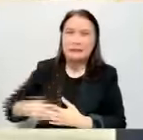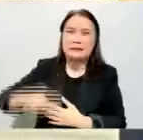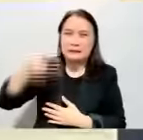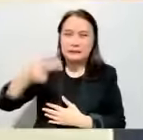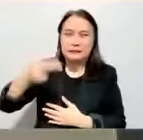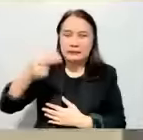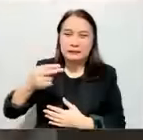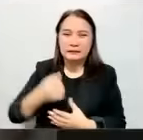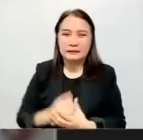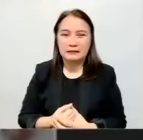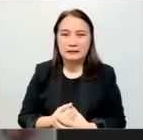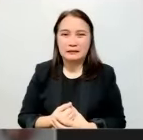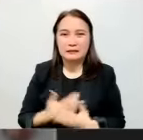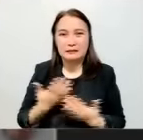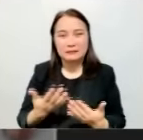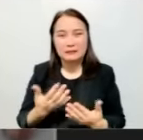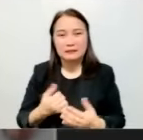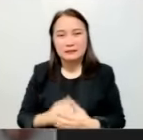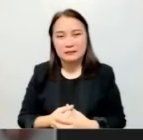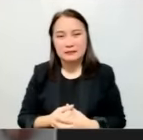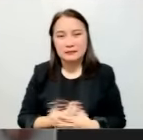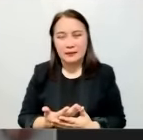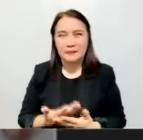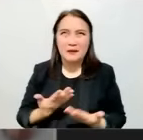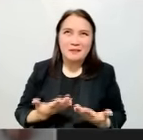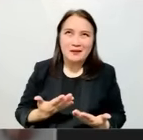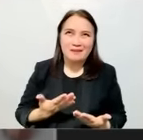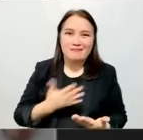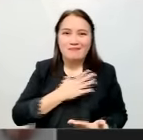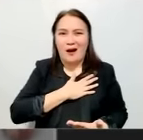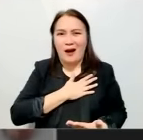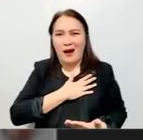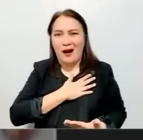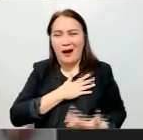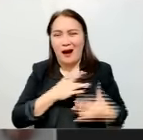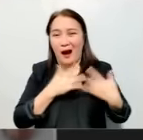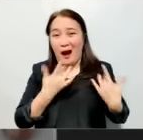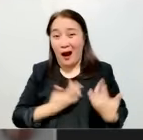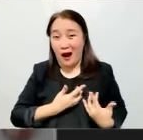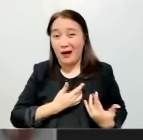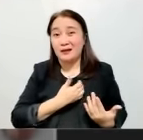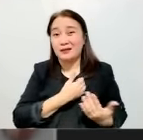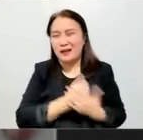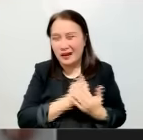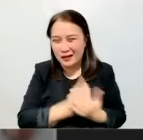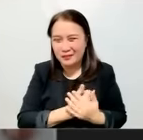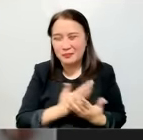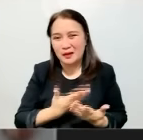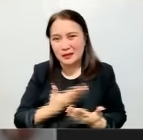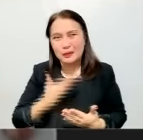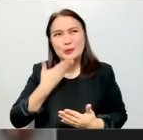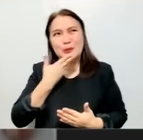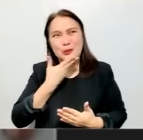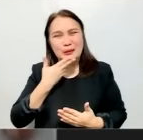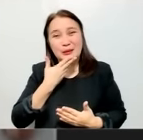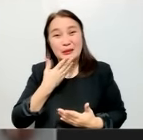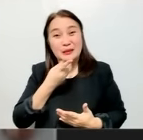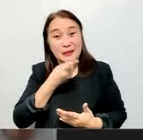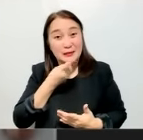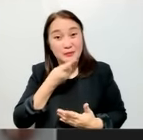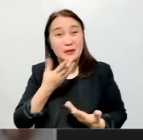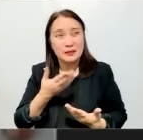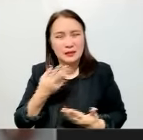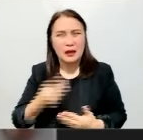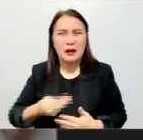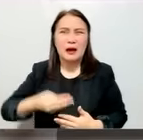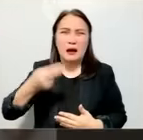It has either led to a heart attack or complications of diabetes kasi po hindi nila